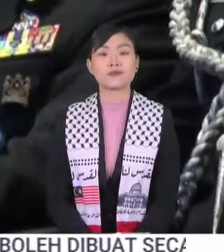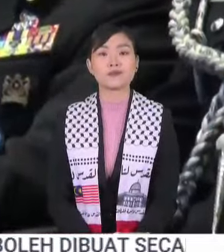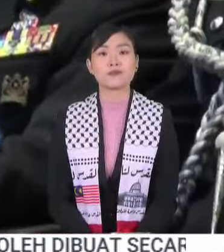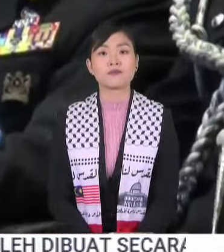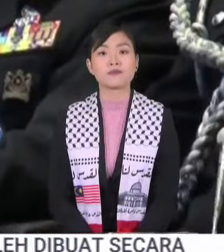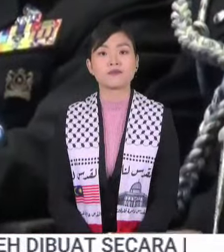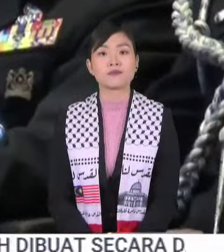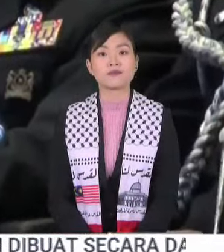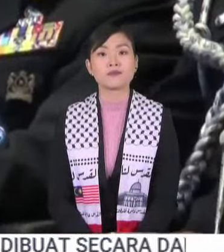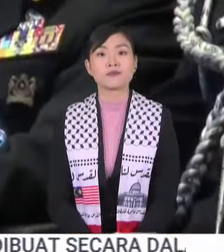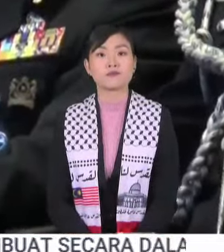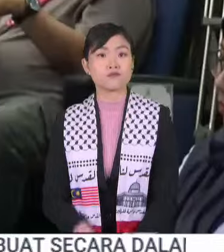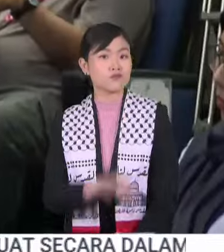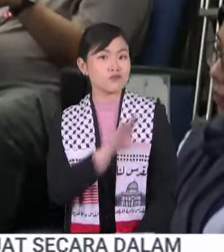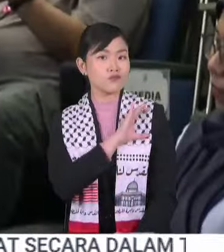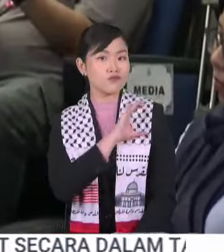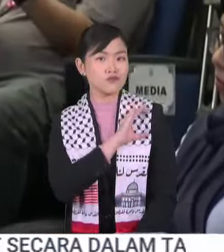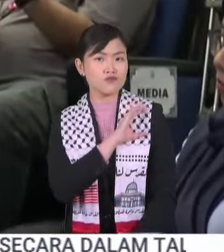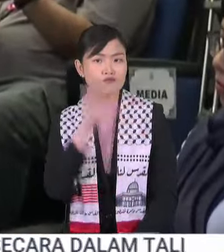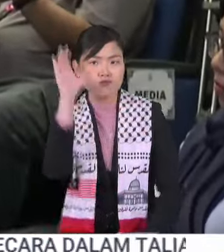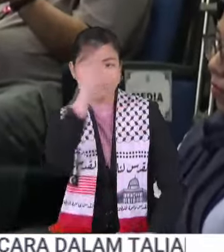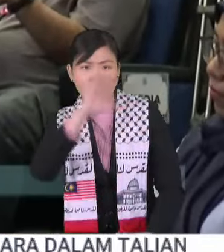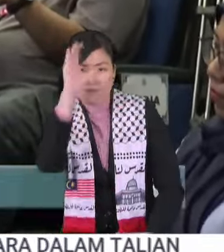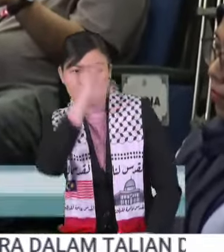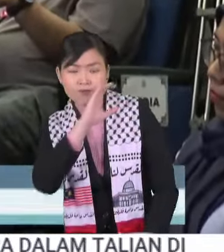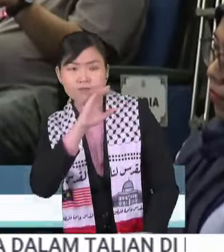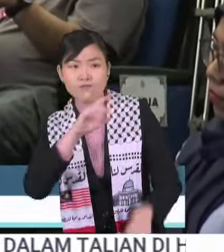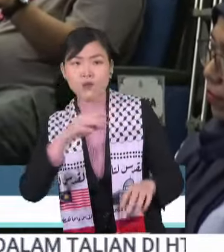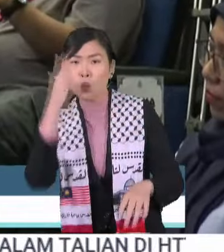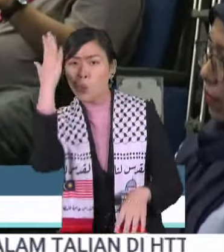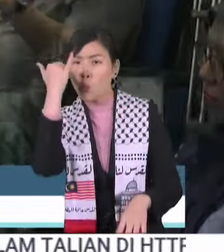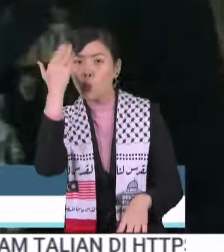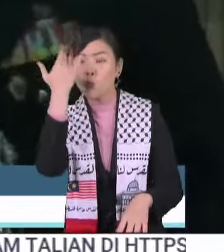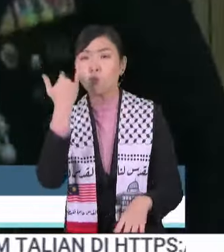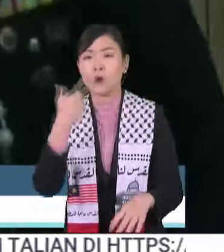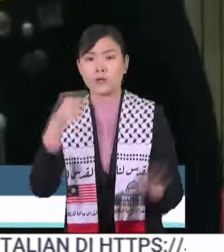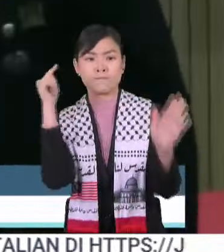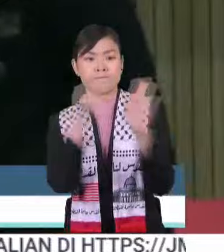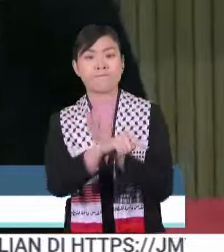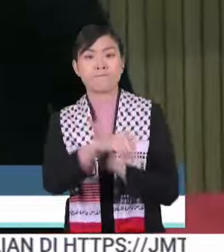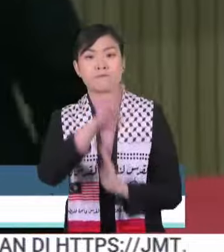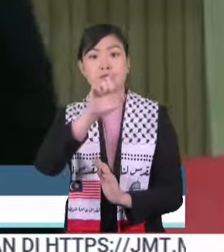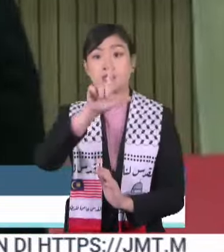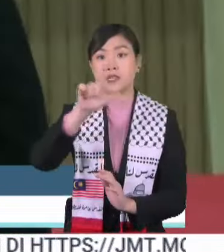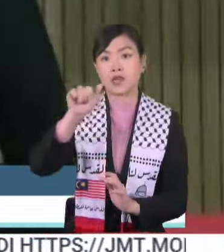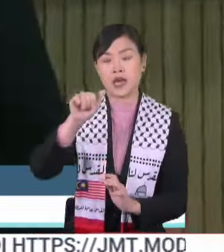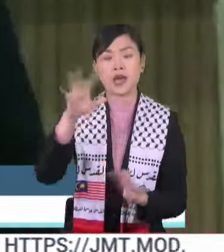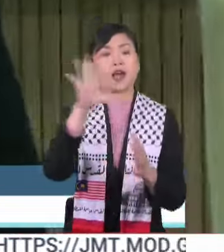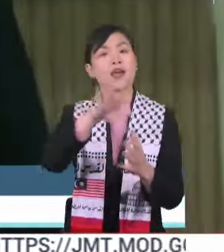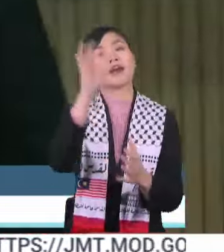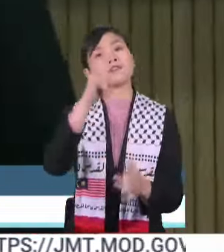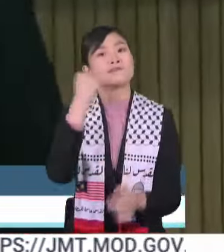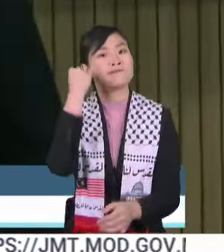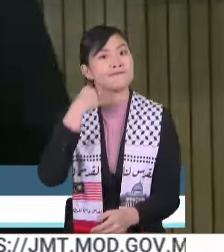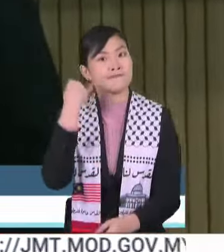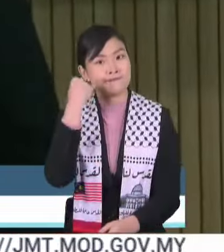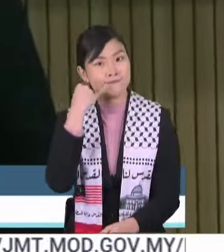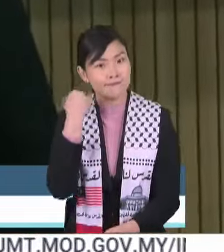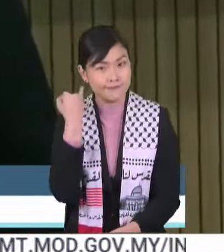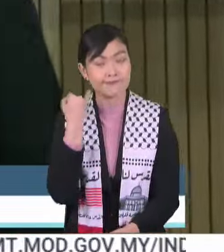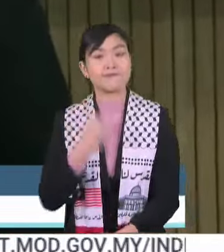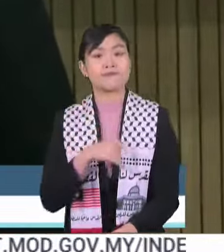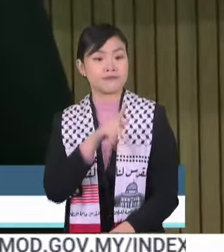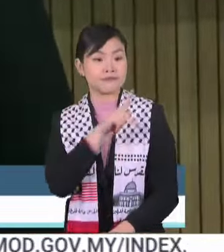siasat sementara itu polis mempercayai motif pembunuhan b adalah disebabkan cemburu ketua polis negara Tan Sri razaruddin Hussein